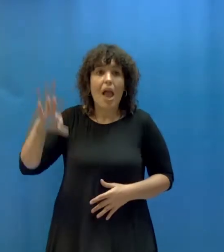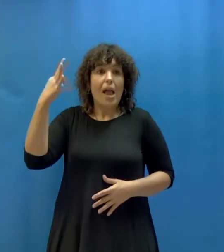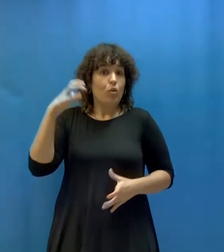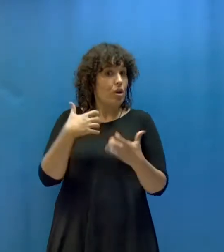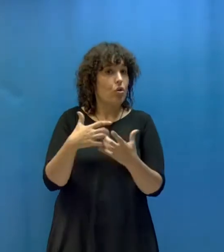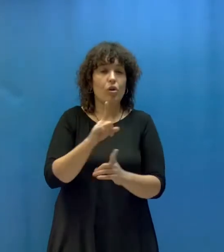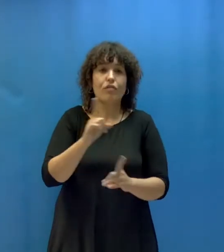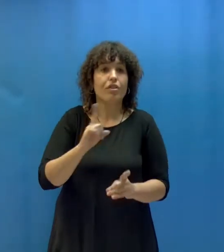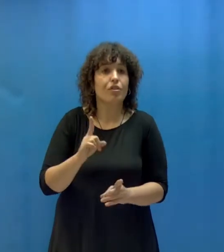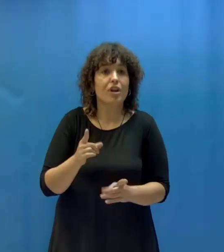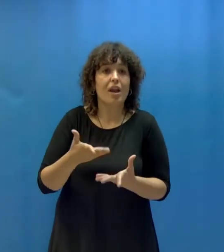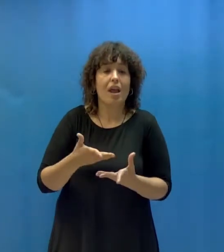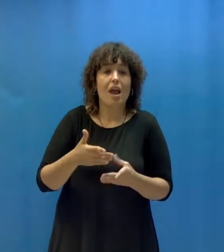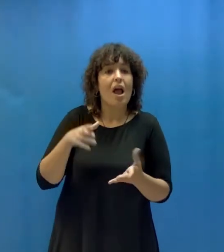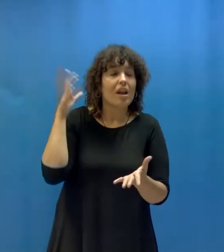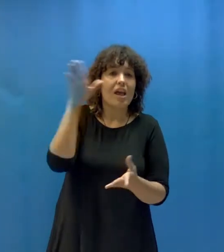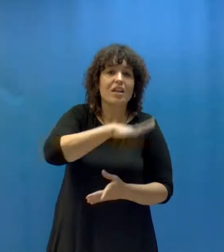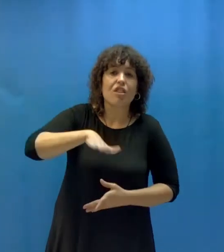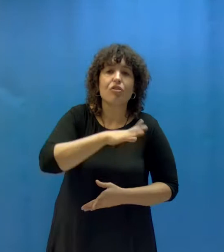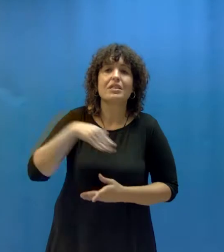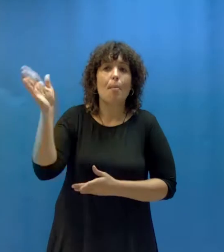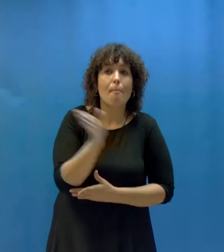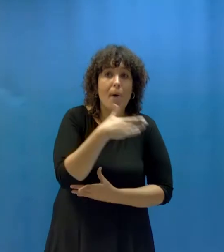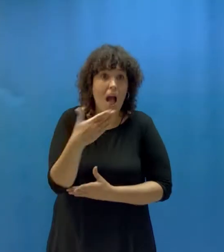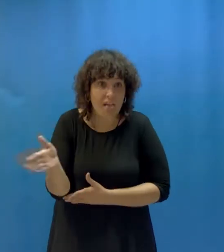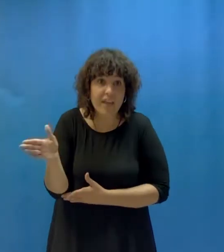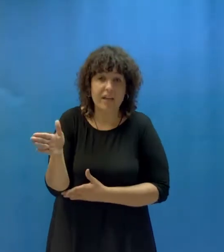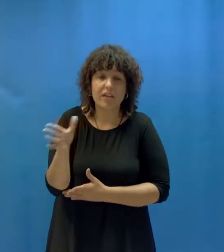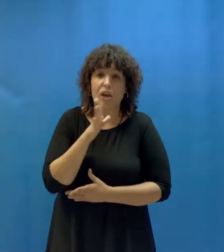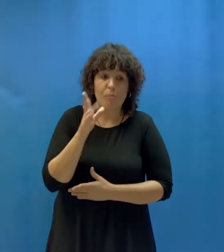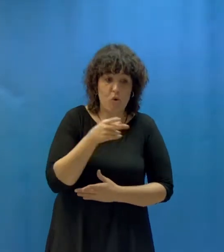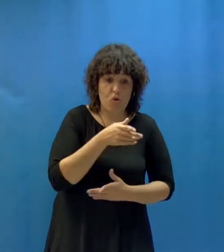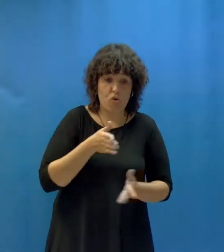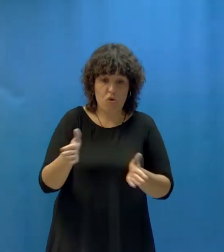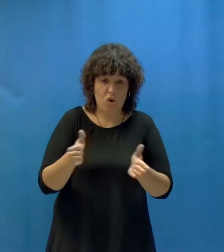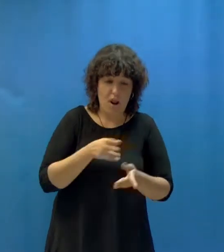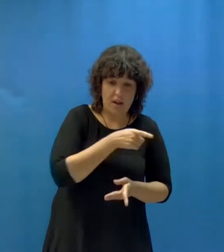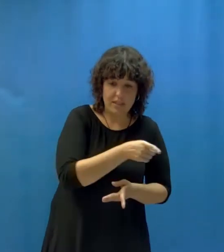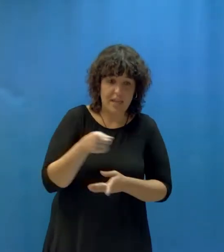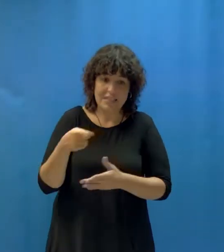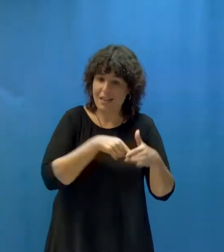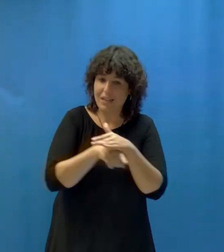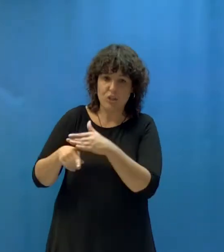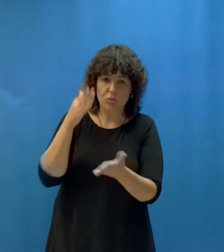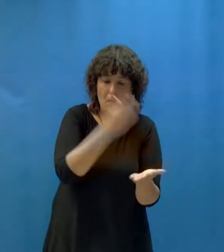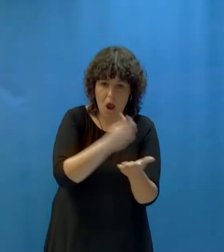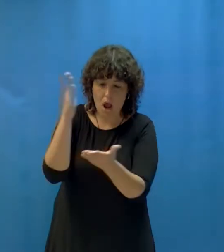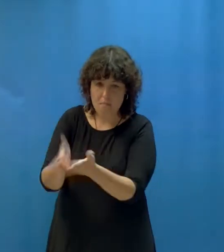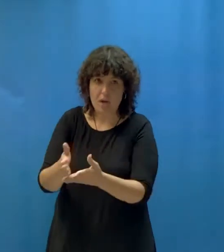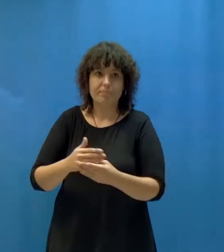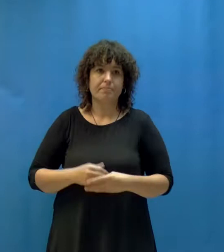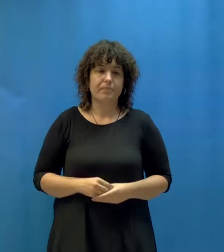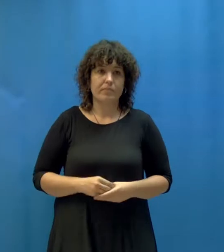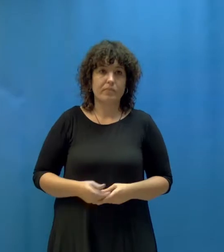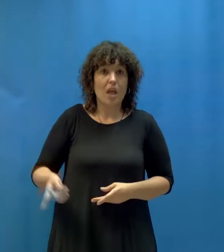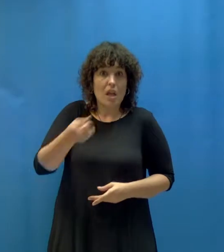darreres instal·lacions construïdes, que són les dues de pàdel, que de fet són les dues que es van externalitzar la seva gestió. Des que vam arribar,